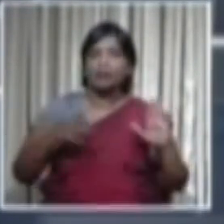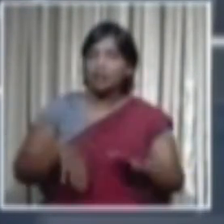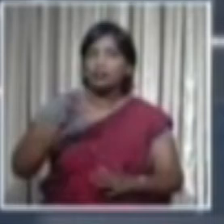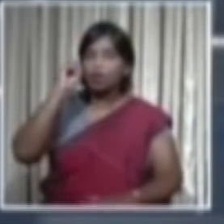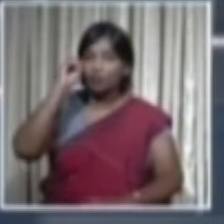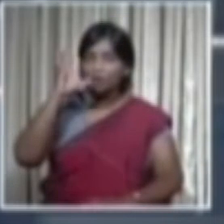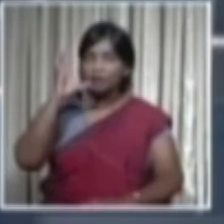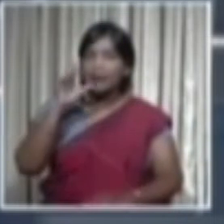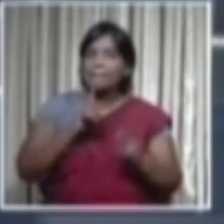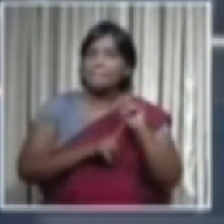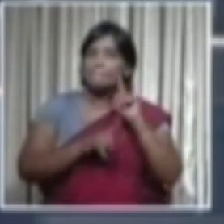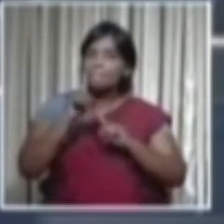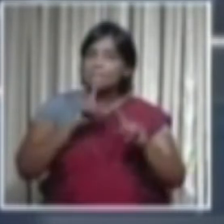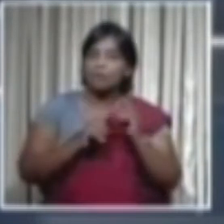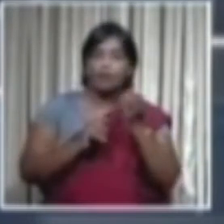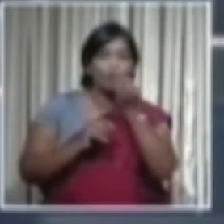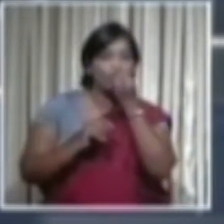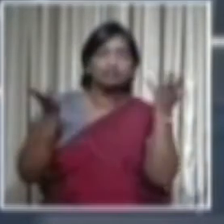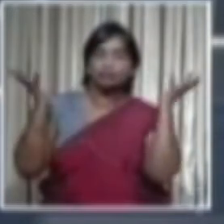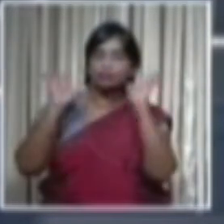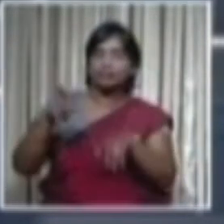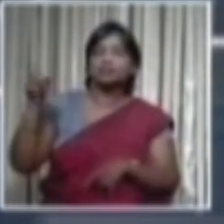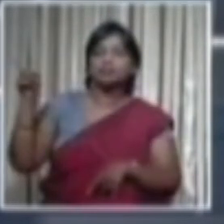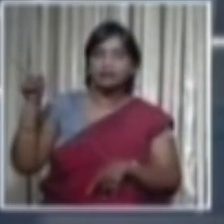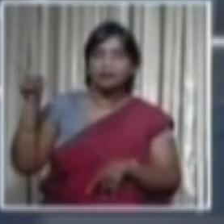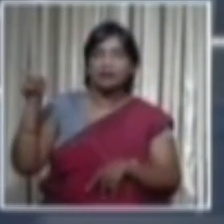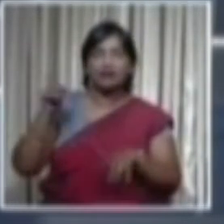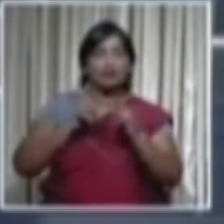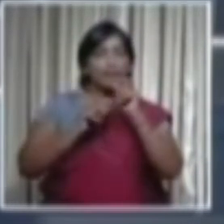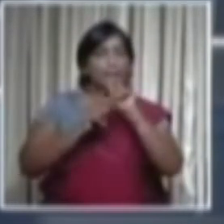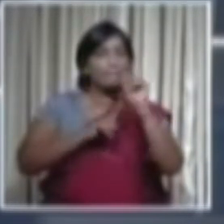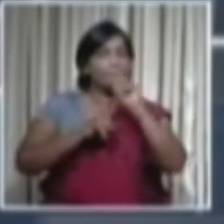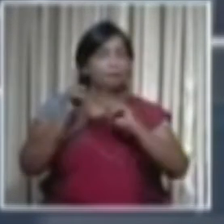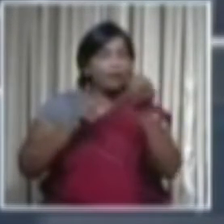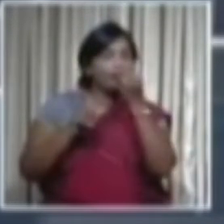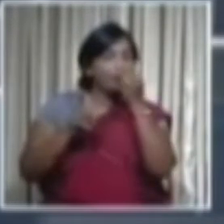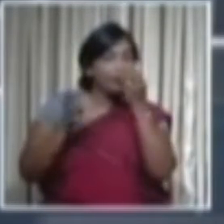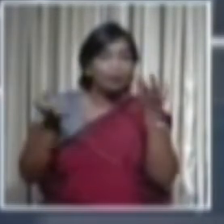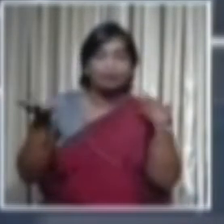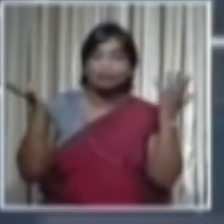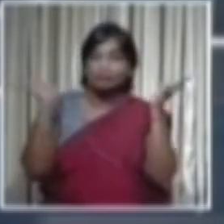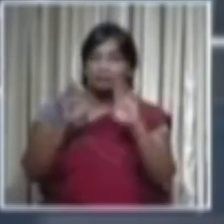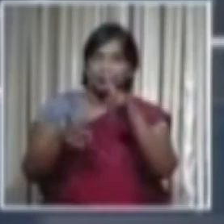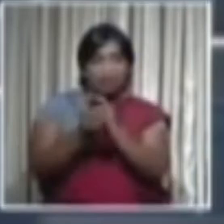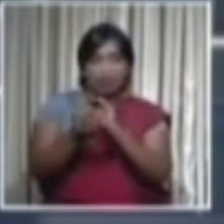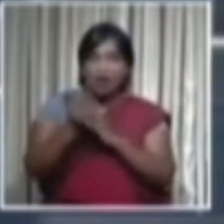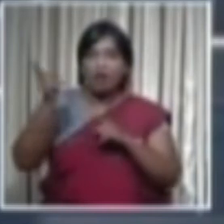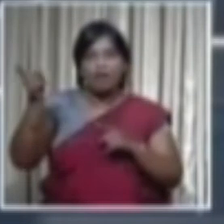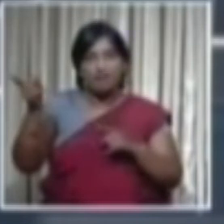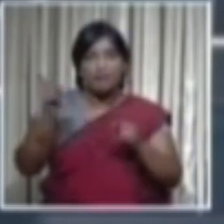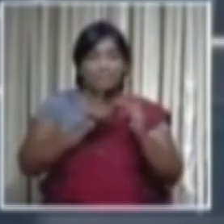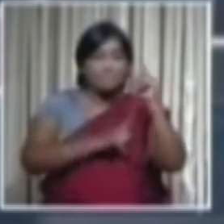උදේ පාර්ලිමේන්තුවේ භෝජනාගාරයේ හැමෝම ඉන්නවා. එතකොට පාර්ලිමේන්තු භෝජනාගාරයේ ආරක්ෂාව තියෙන්නත්